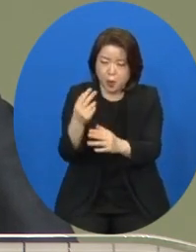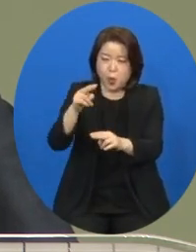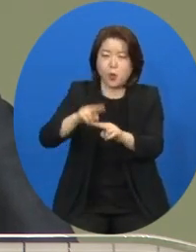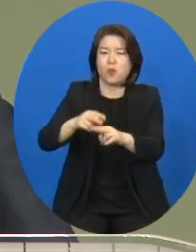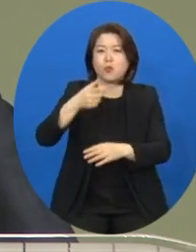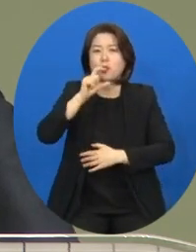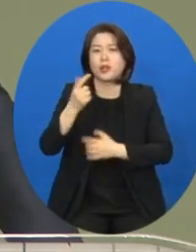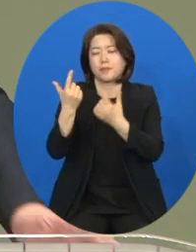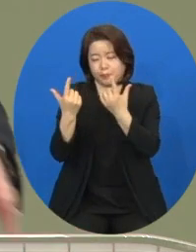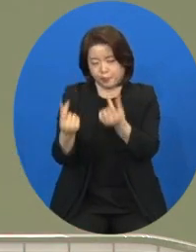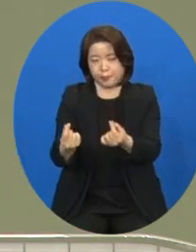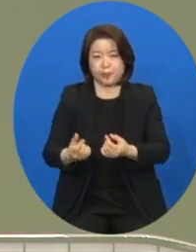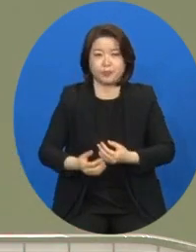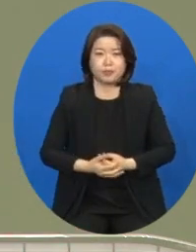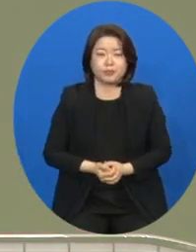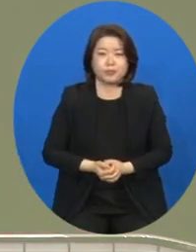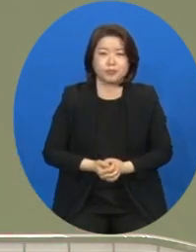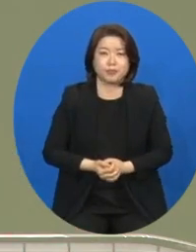샘물이 되리라.